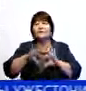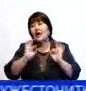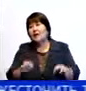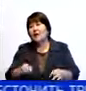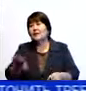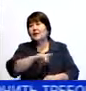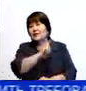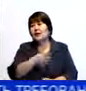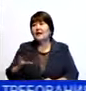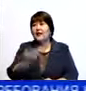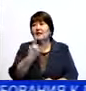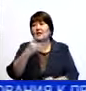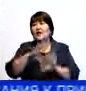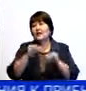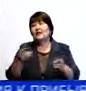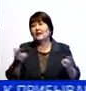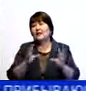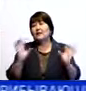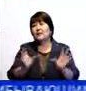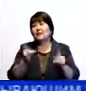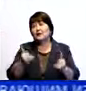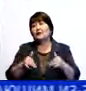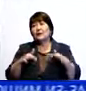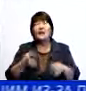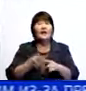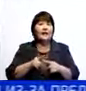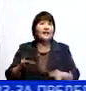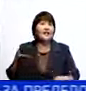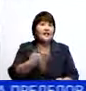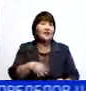Мы сильны нашим единством, и надо беречь и укреплять его. Это наше богатство.